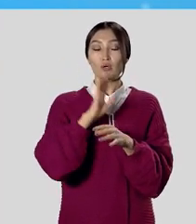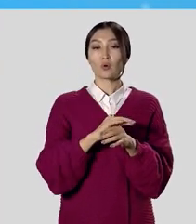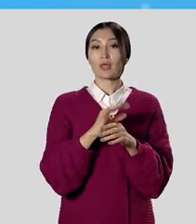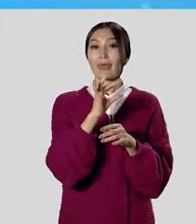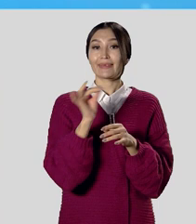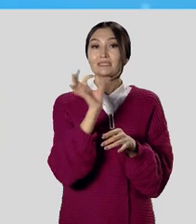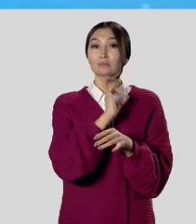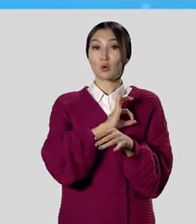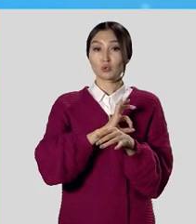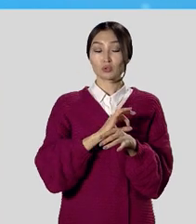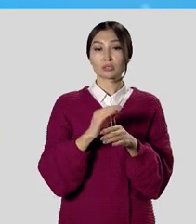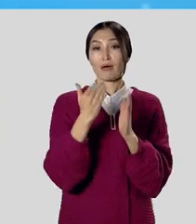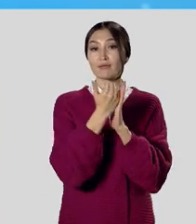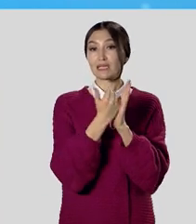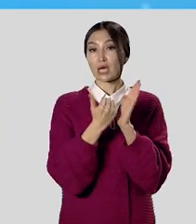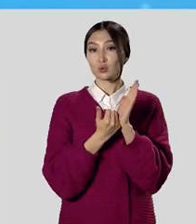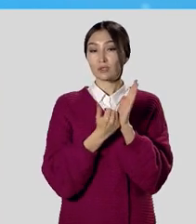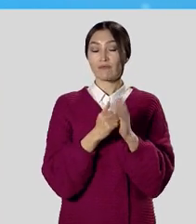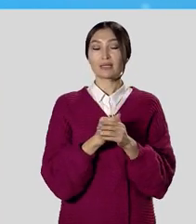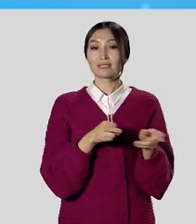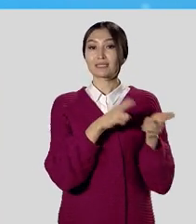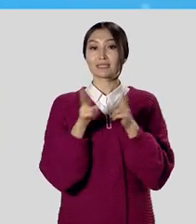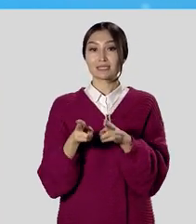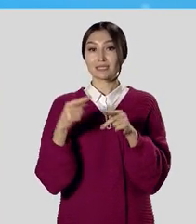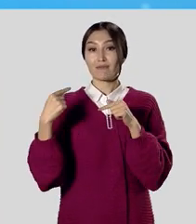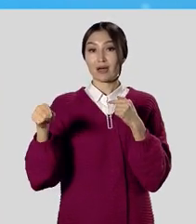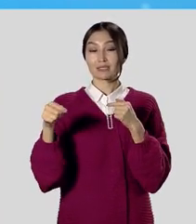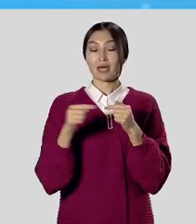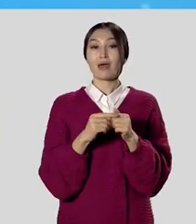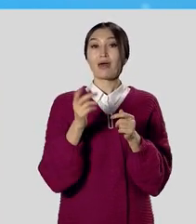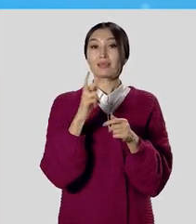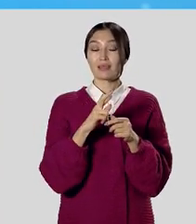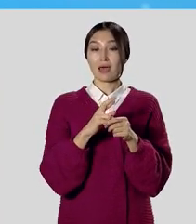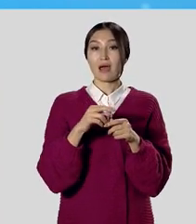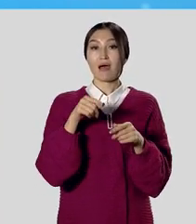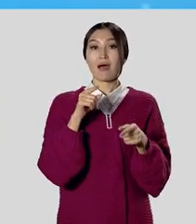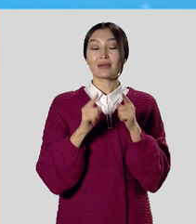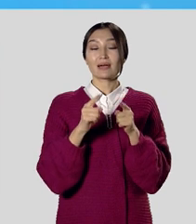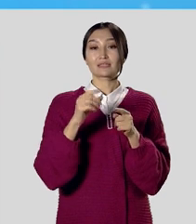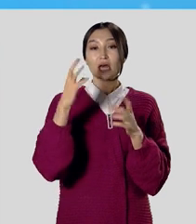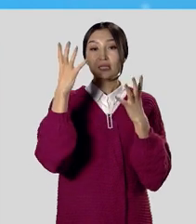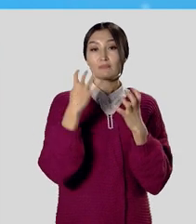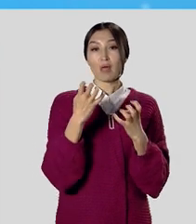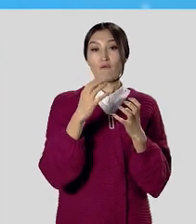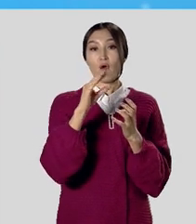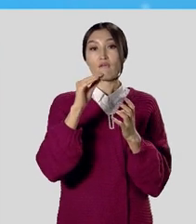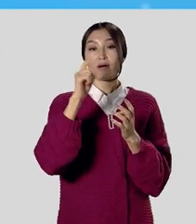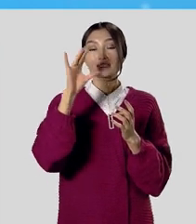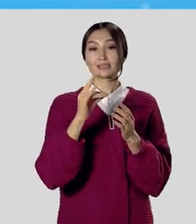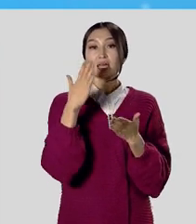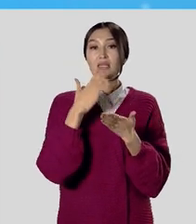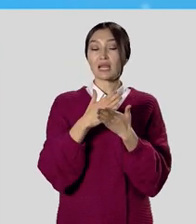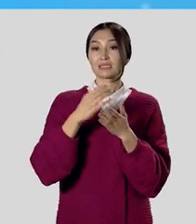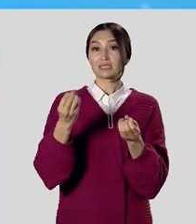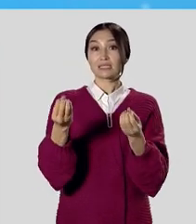и используются в следующей фазе. Для протекания реакции темновой фазы наличие света